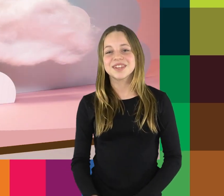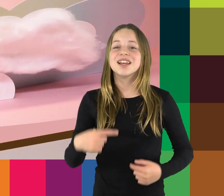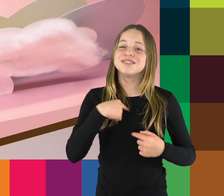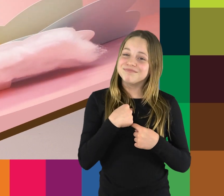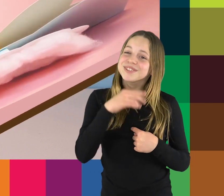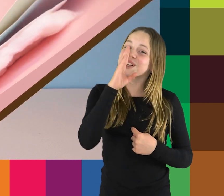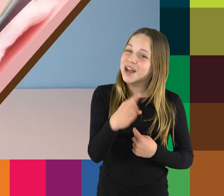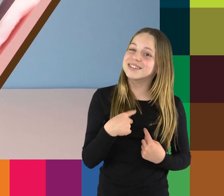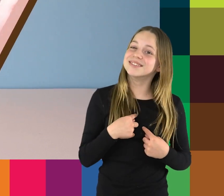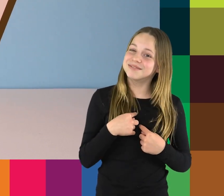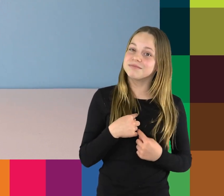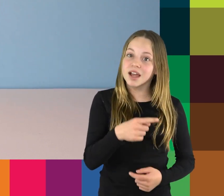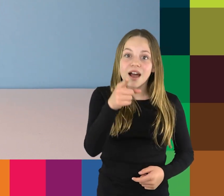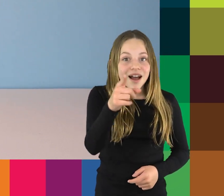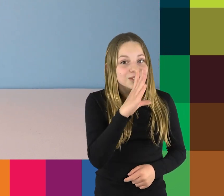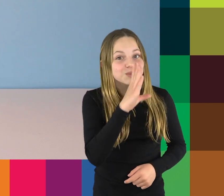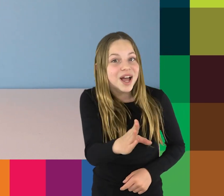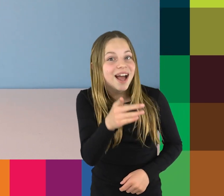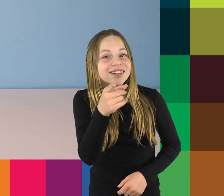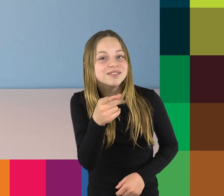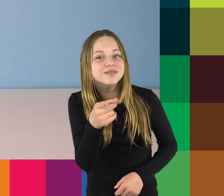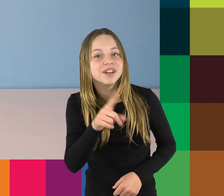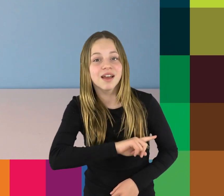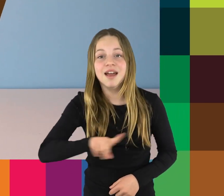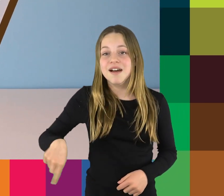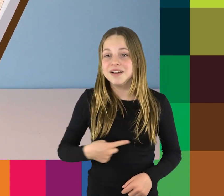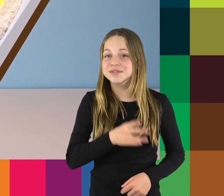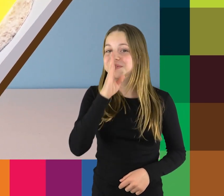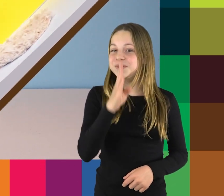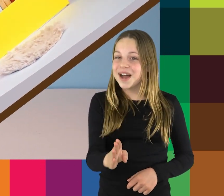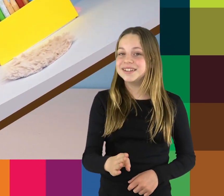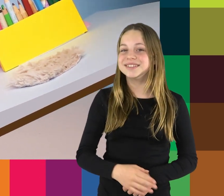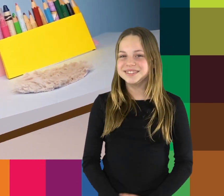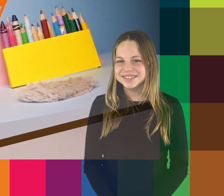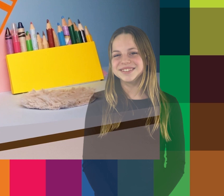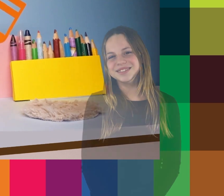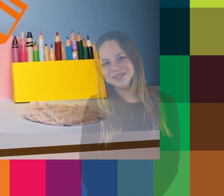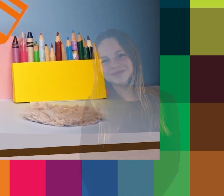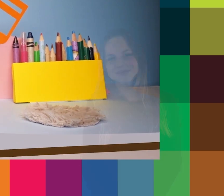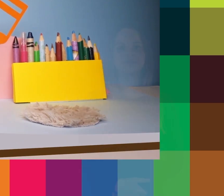J'ai des droits, tu as des droits, on a tous des